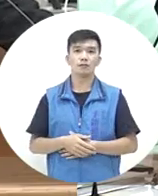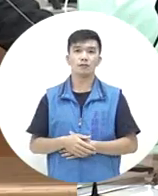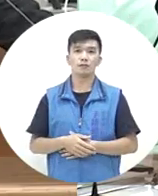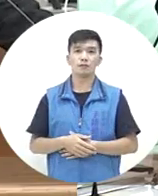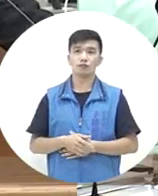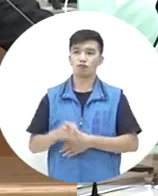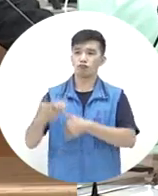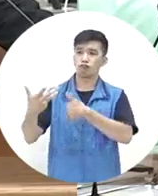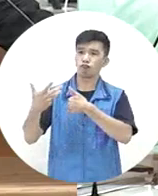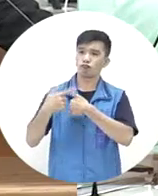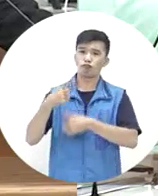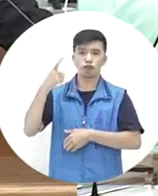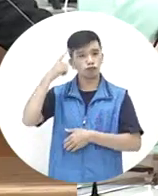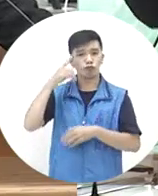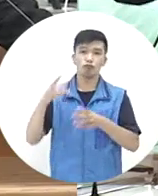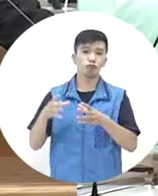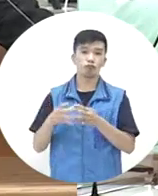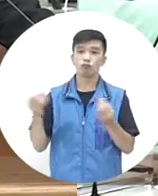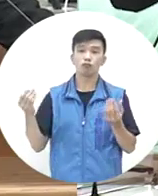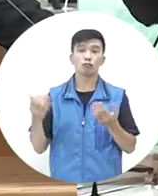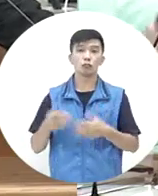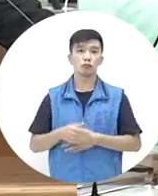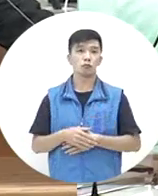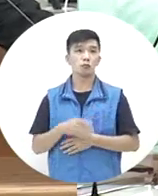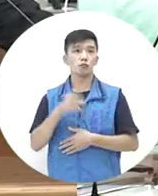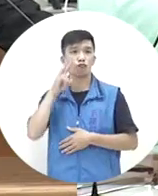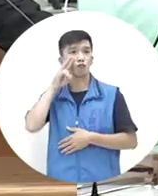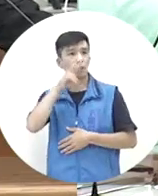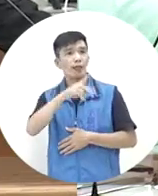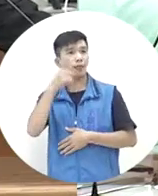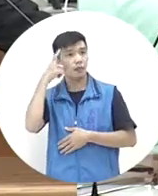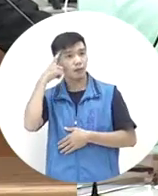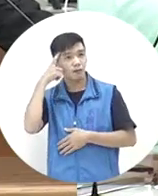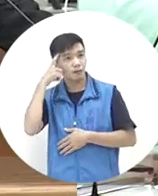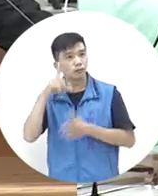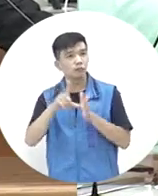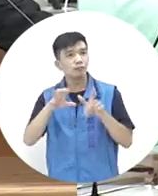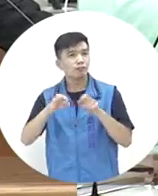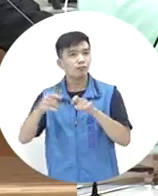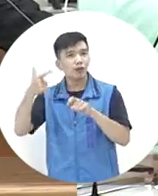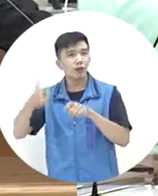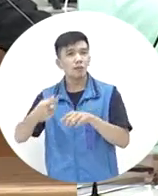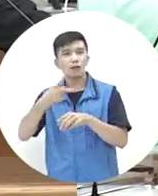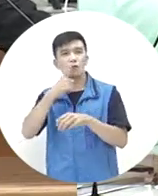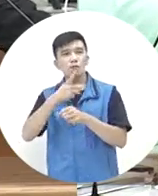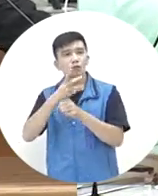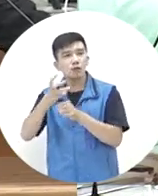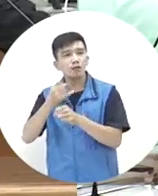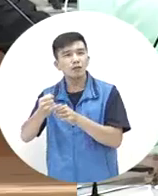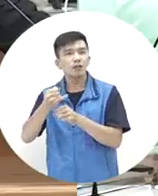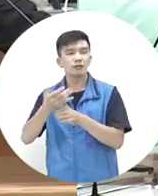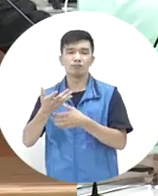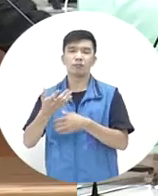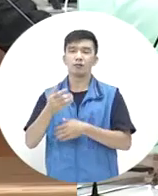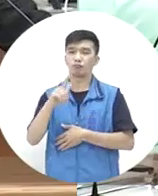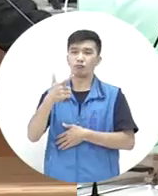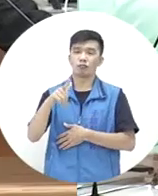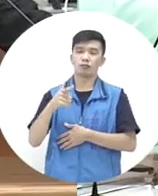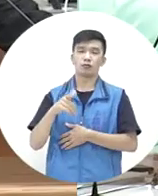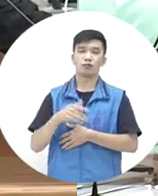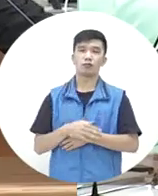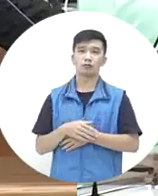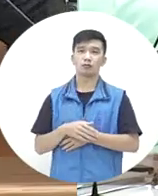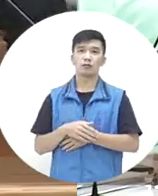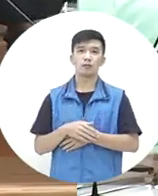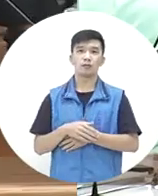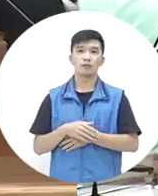用想的问题啊！ 我看你想了三秒钟。 但是因为你不用想，我才会想啊！ 哦、我在想说你到底在做什么陷阱吗？啊，我